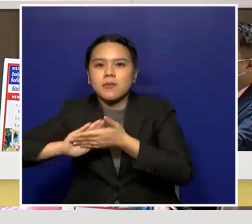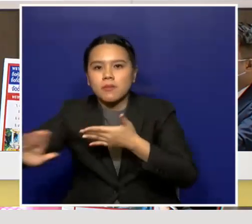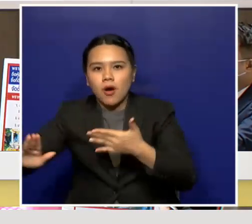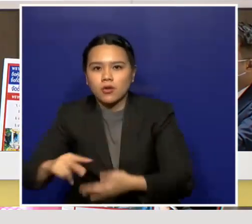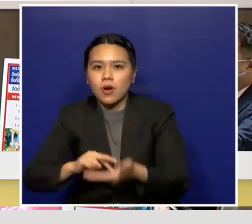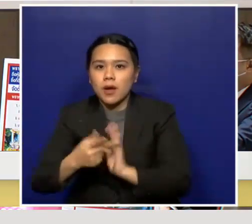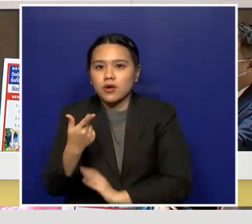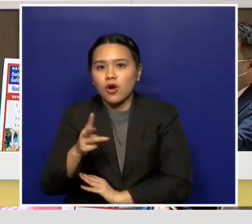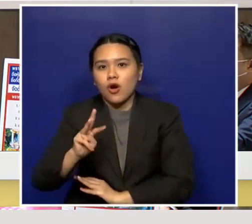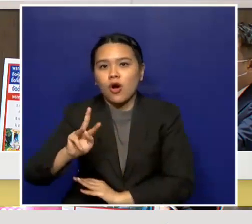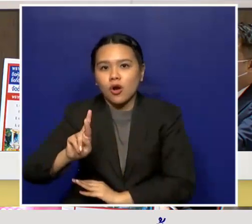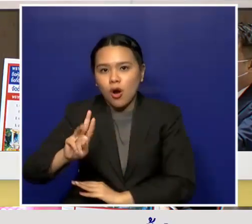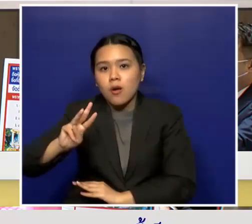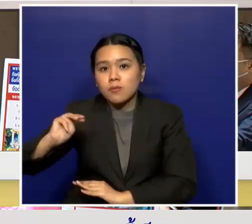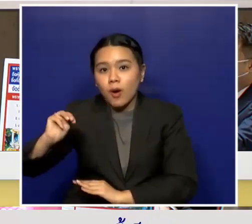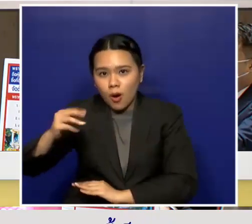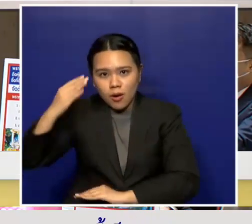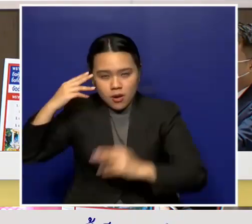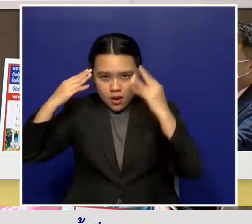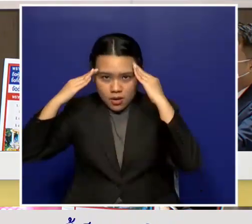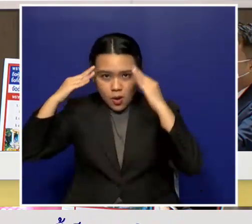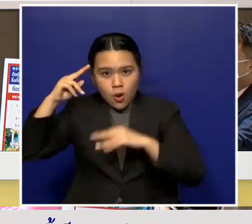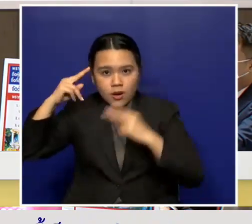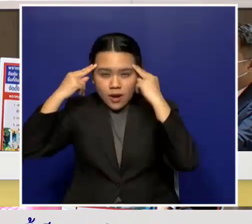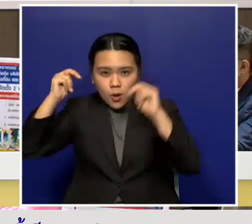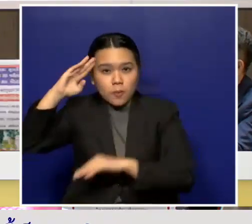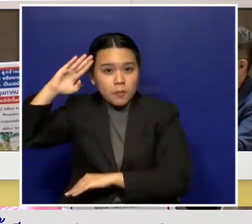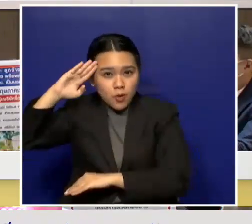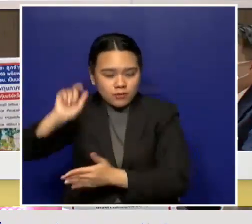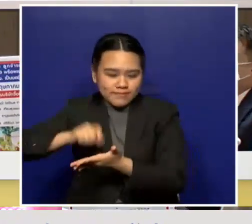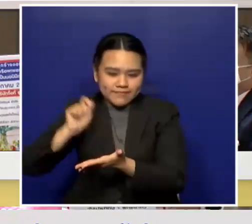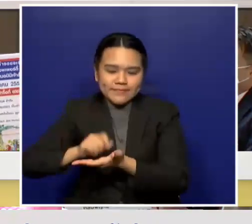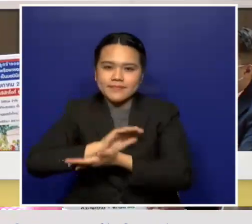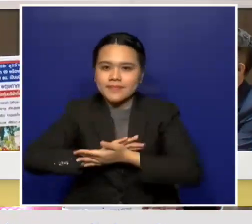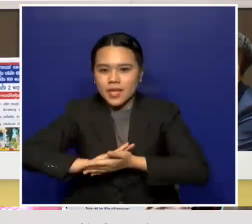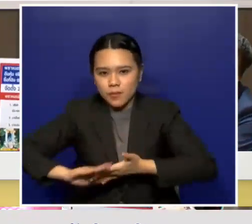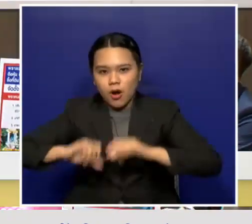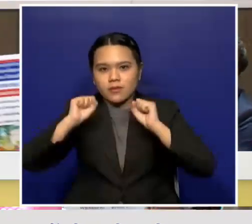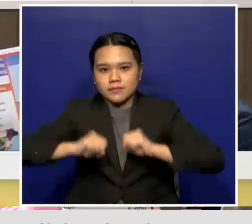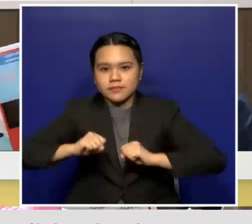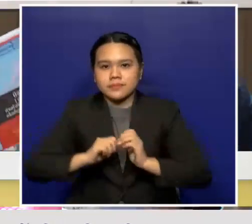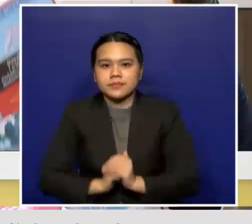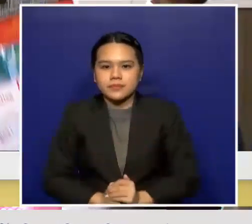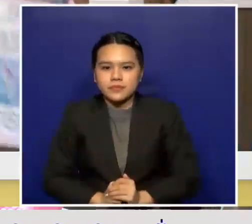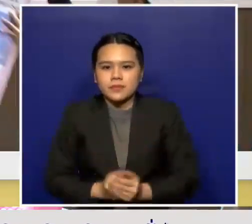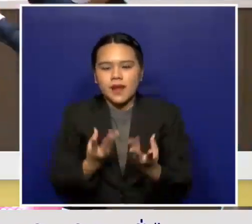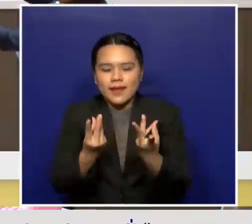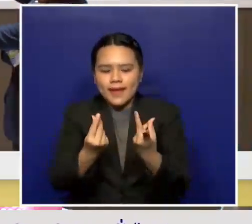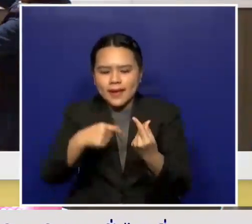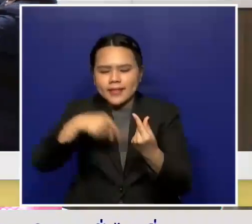แล้วก็สิ่งที่ผมอยากจะบอกก็คือว่ารายละเอียดผมไม่ลงแล้วเอาละข้อนั้นข้อนี้เป็นเรื่องของหลักการไปข้ามไปเลย